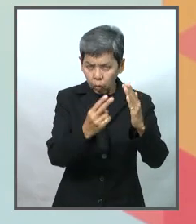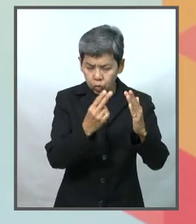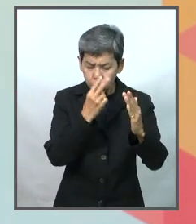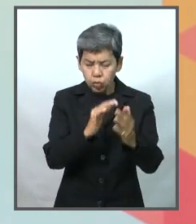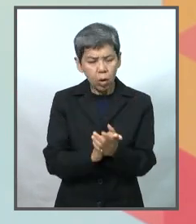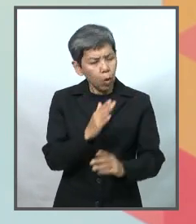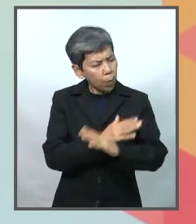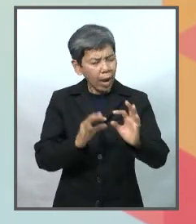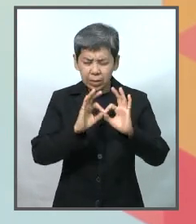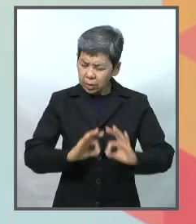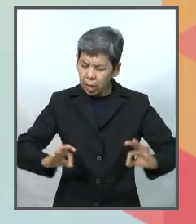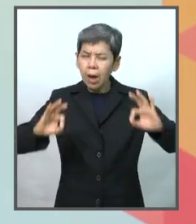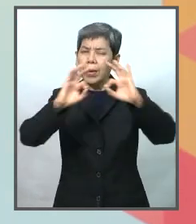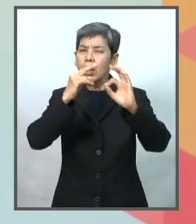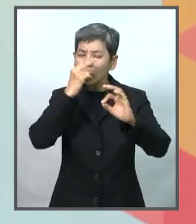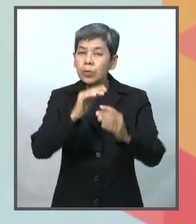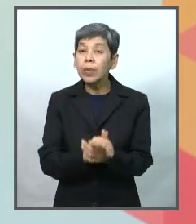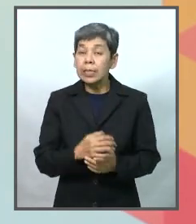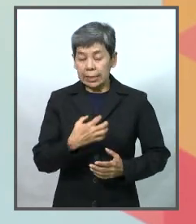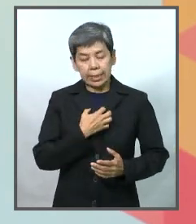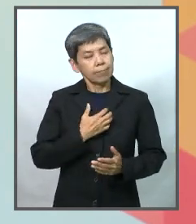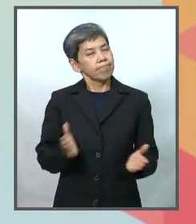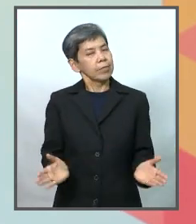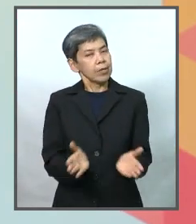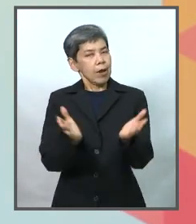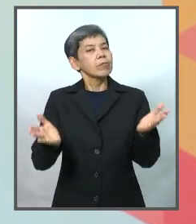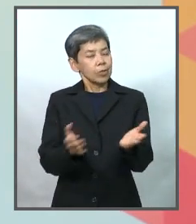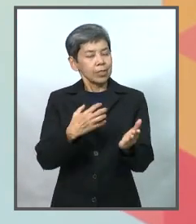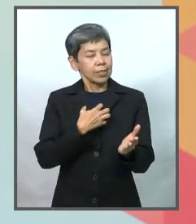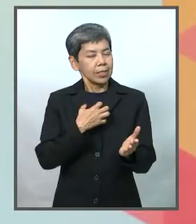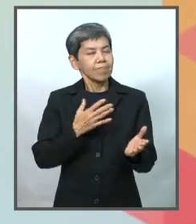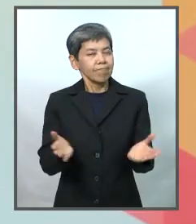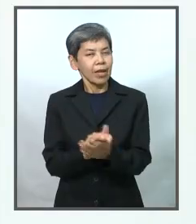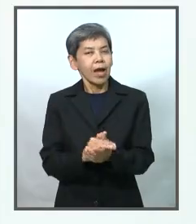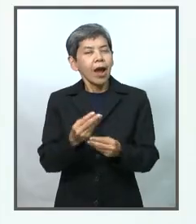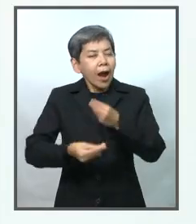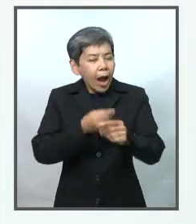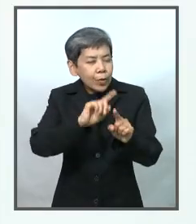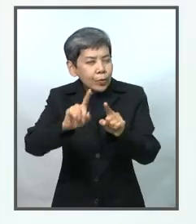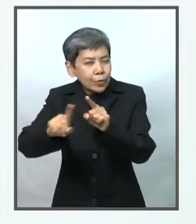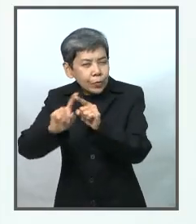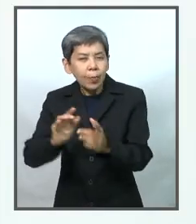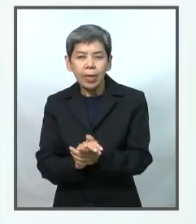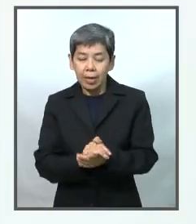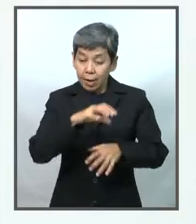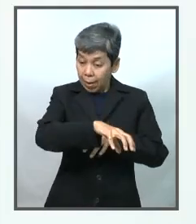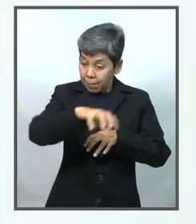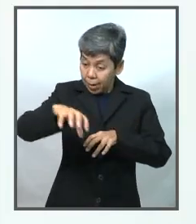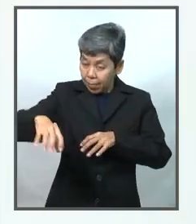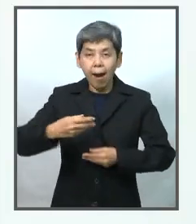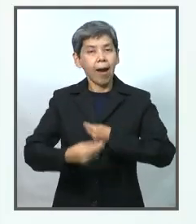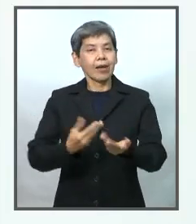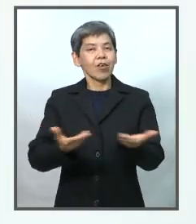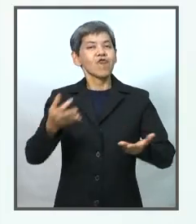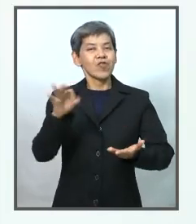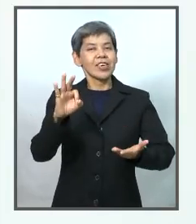ำคัญกับคนพิการนะครับโดยเฉพาะอยากยกย่องนะครับหลายๆห้างสรรพสินค้าซึ่งให้พื้นที่นะครับ